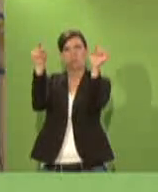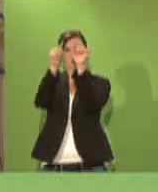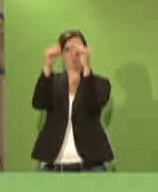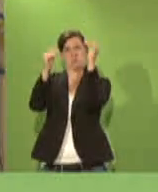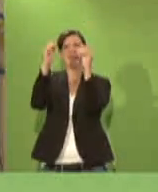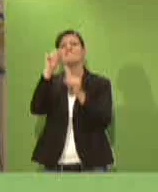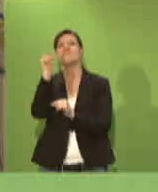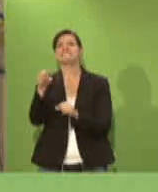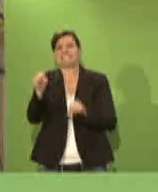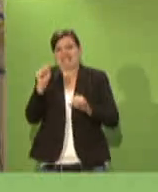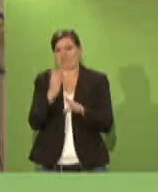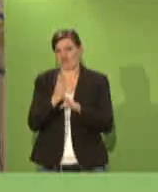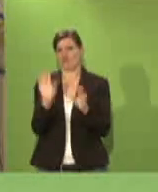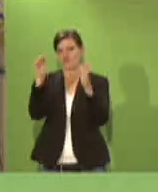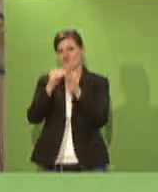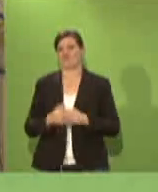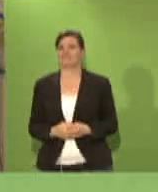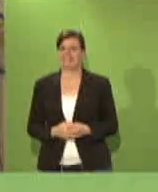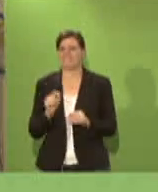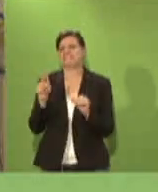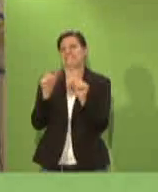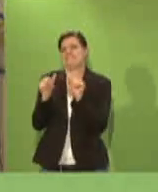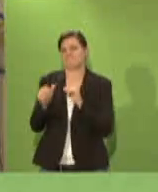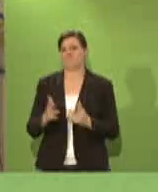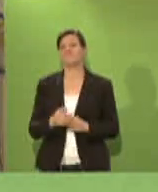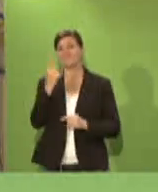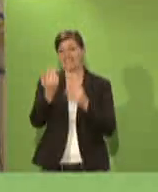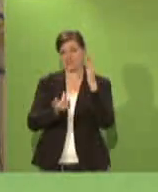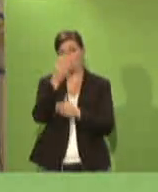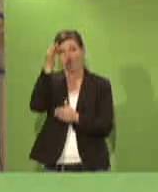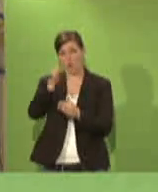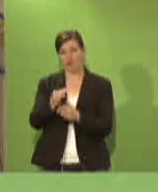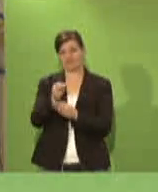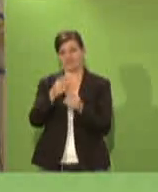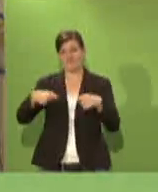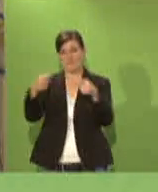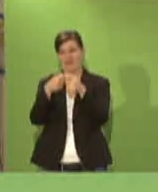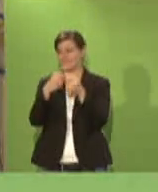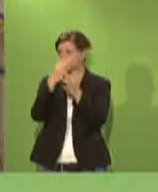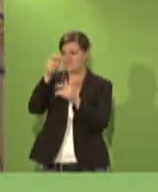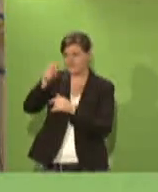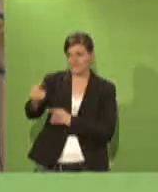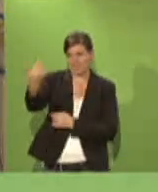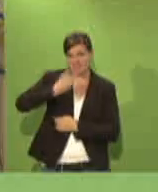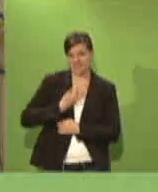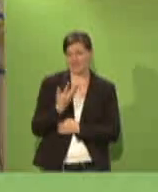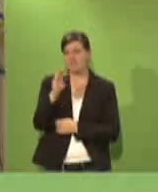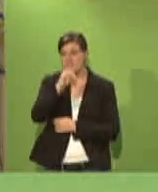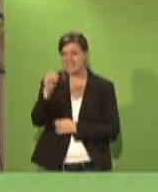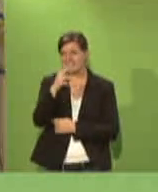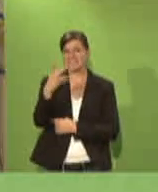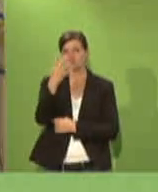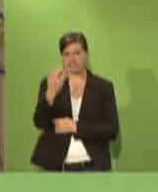in Niedersachsen. Mettingen hat auch einen neuen Ortsverband. Ist denn jemand aus Steinfurt hier, beziehungsweise aus Mettingen?